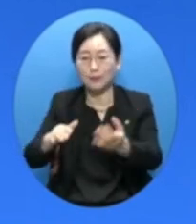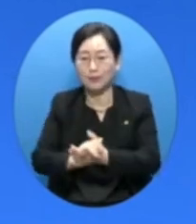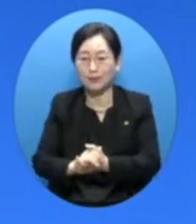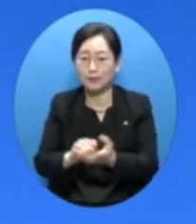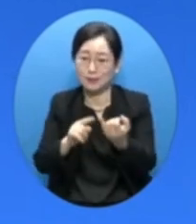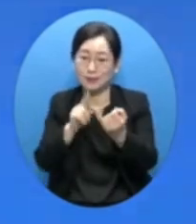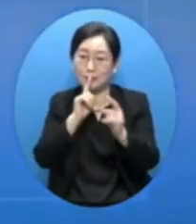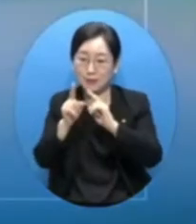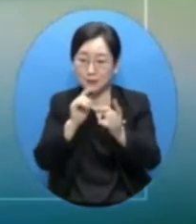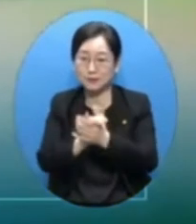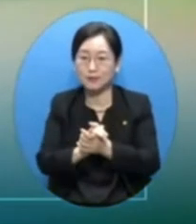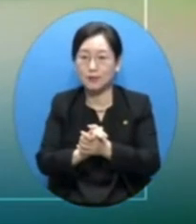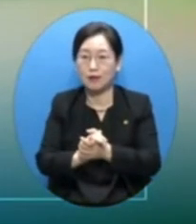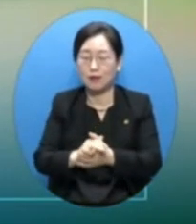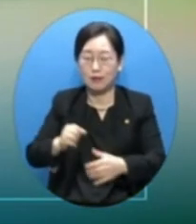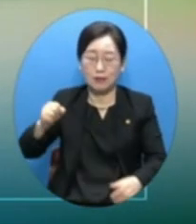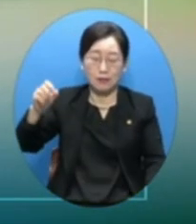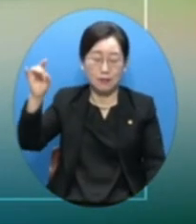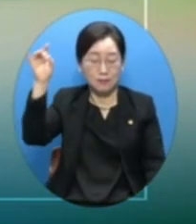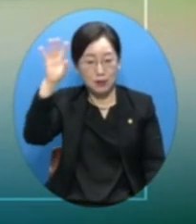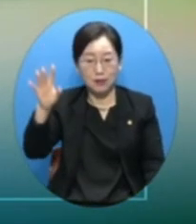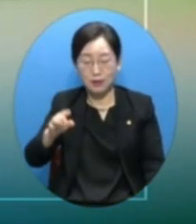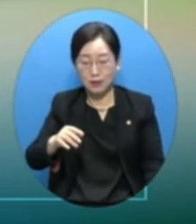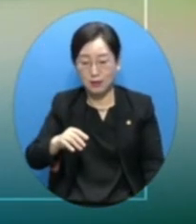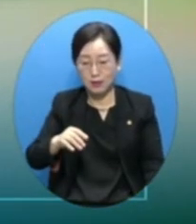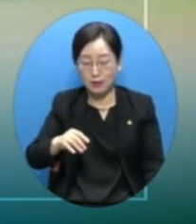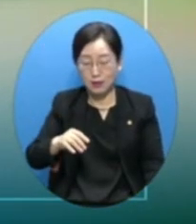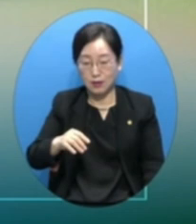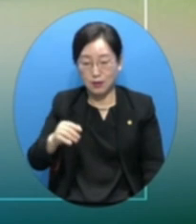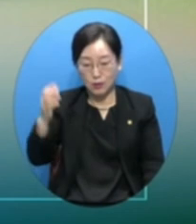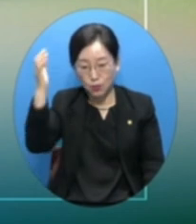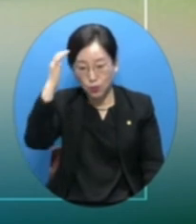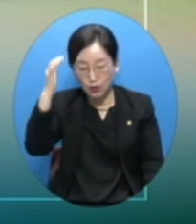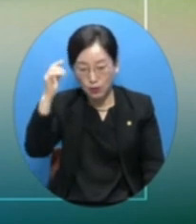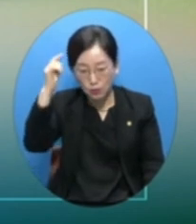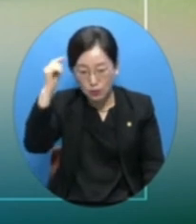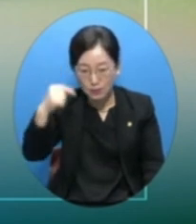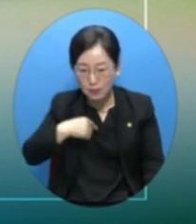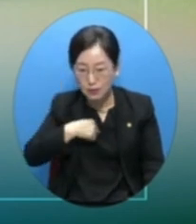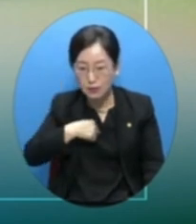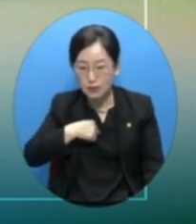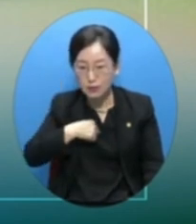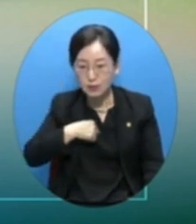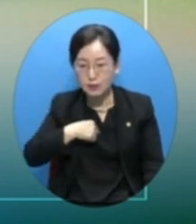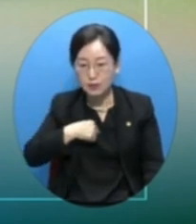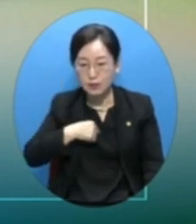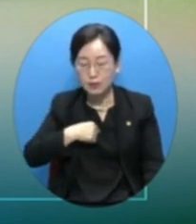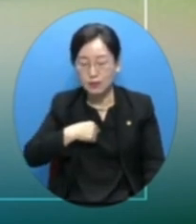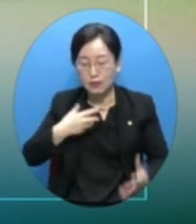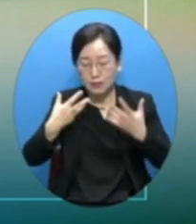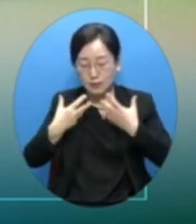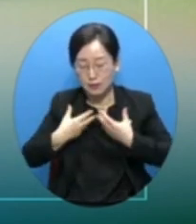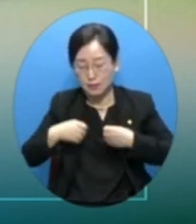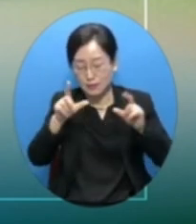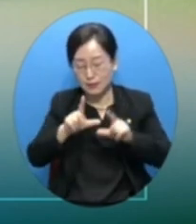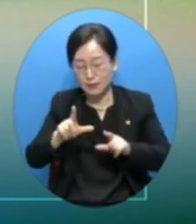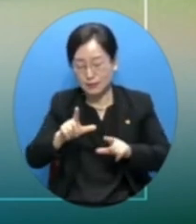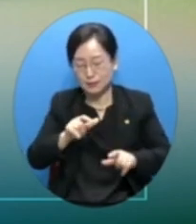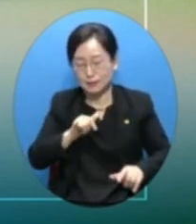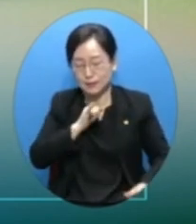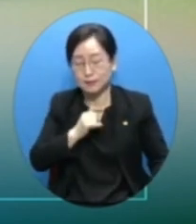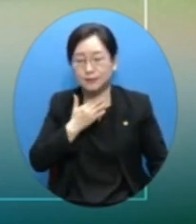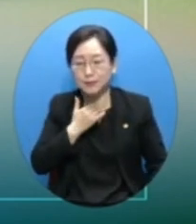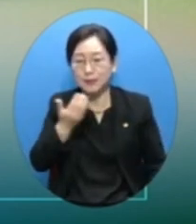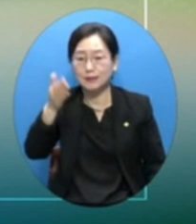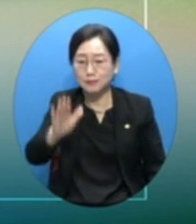그녀는 이렇게 고백했습니다. 뜻밖의 찾아온 고난으로 왜 하필 나에게 이런 일이 벌어졌을까 절망하며 수없이 삶을 포기하고 싶었습니다.